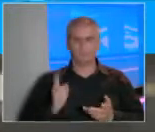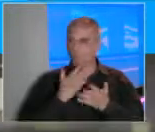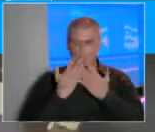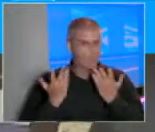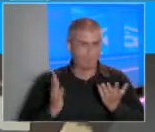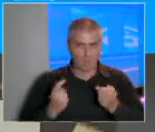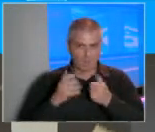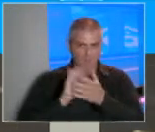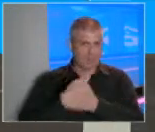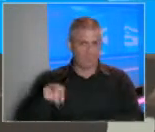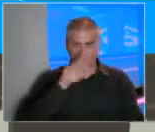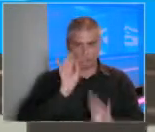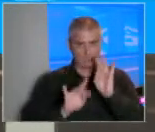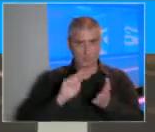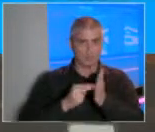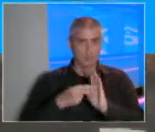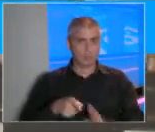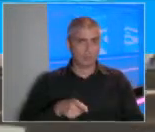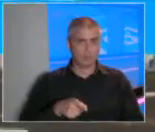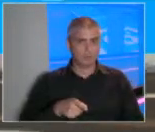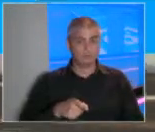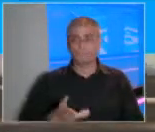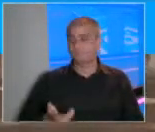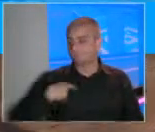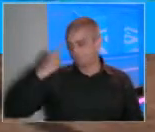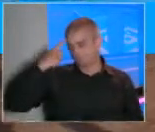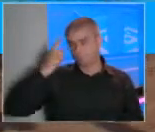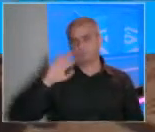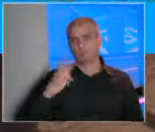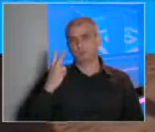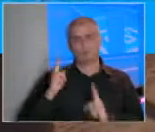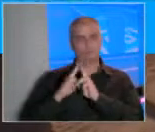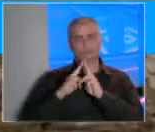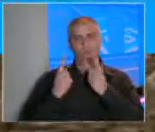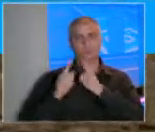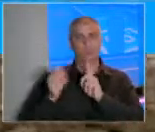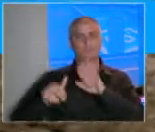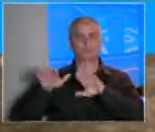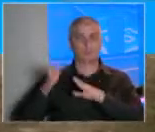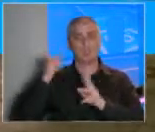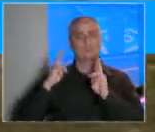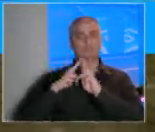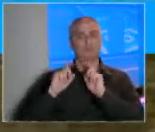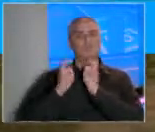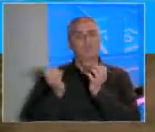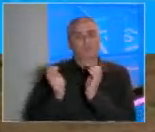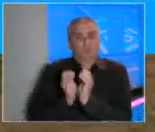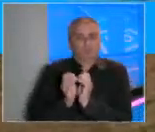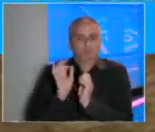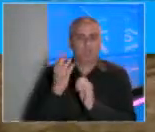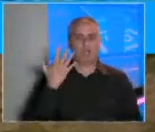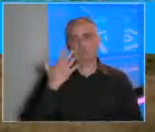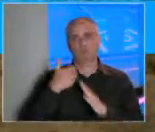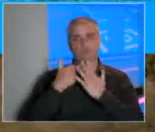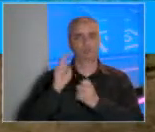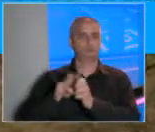ברור מה, לחבריך שמתנגדים לתוכנית? אני חושב שהיו שתי פגישות שונות עם ראש הממשלה. הייתה פגישה בפורום מצומצם יותר של